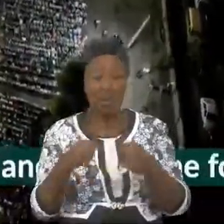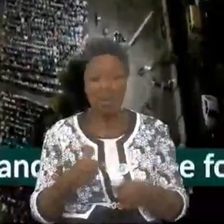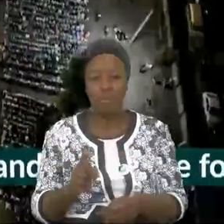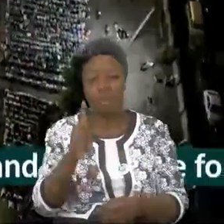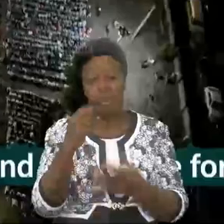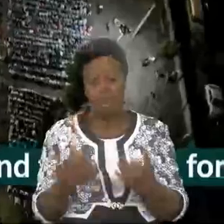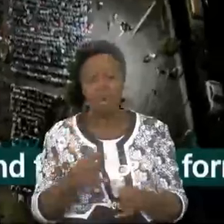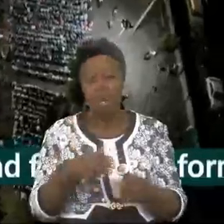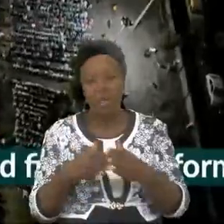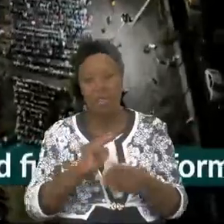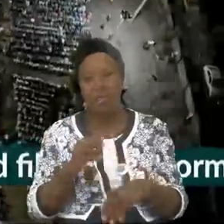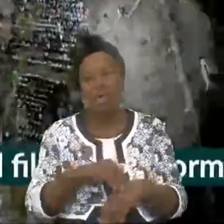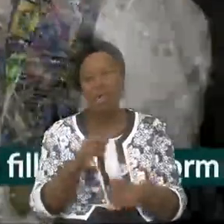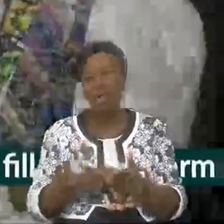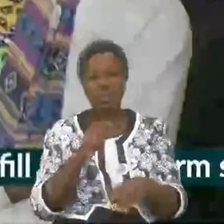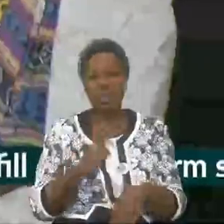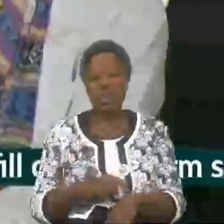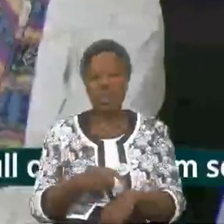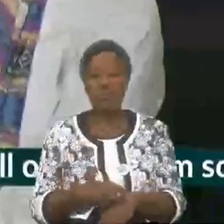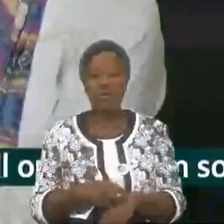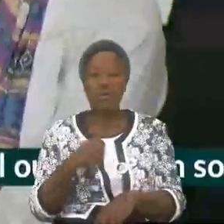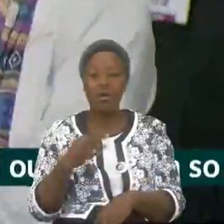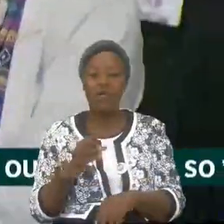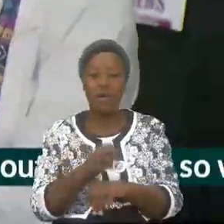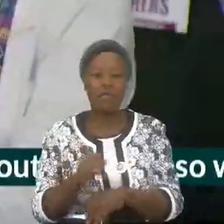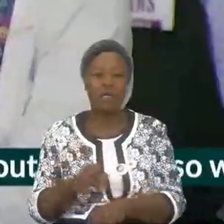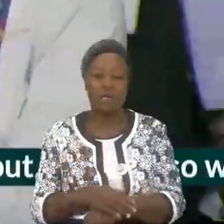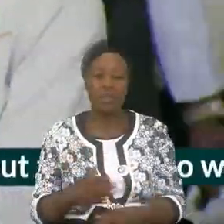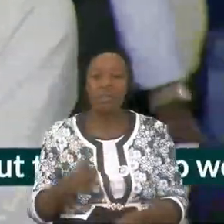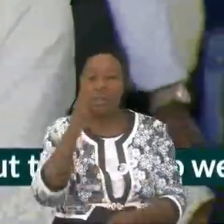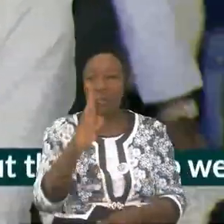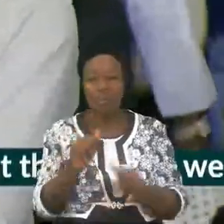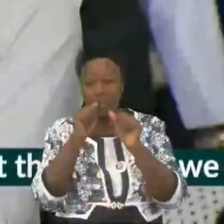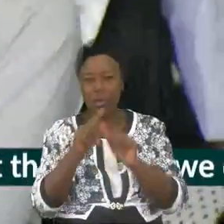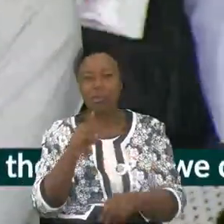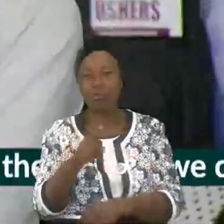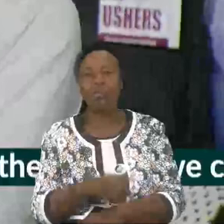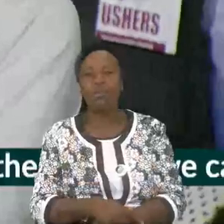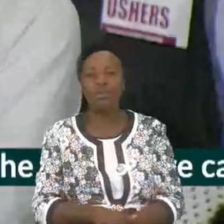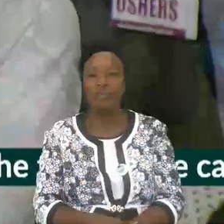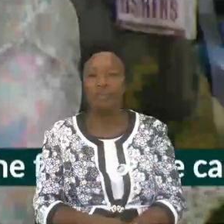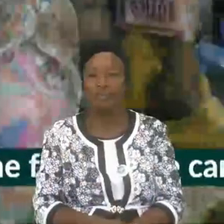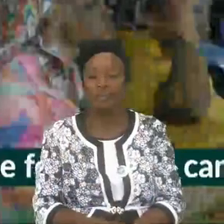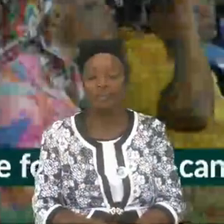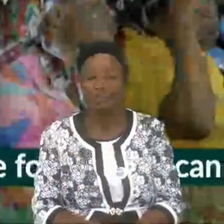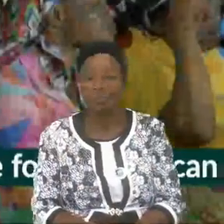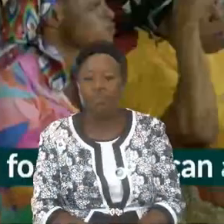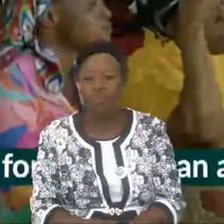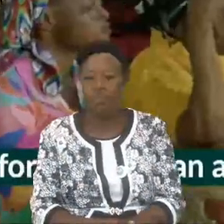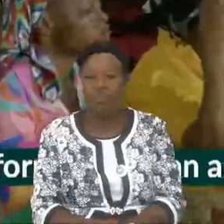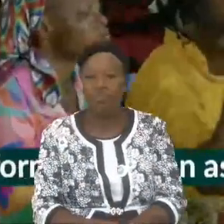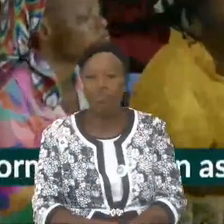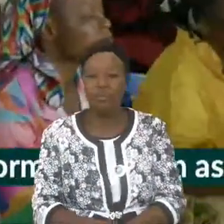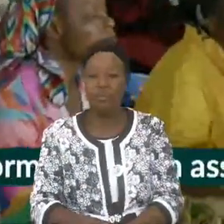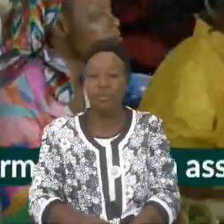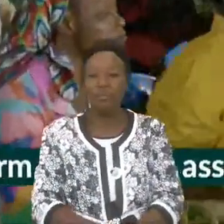que maintenant les différents responsables et pasteurs dans les différentes localités prennent le relais maintenant pour s'occuper des nouveaux convertis. Merci,